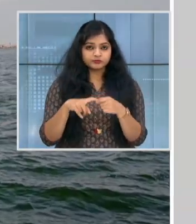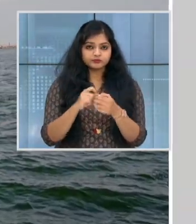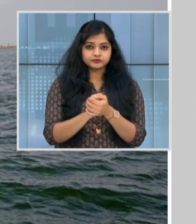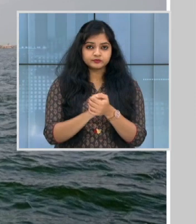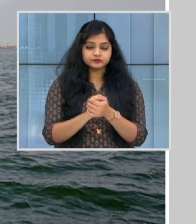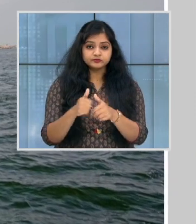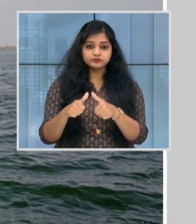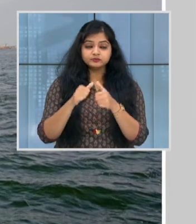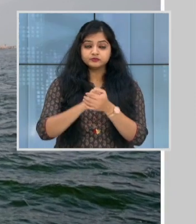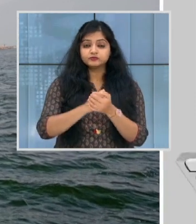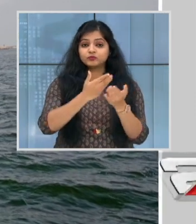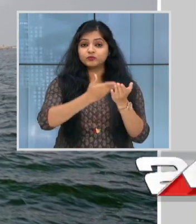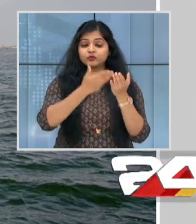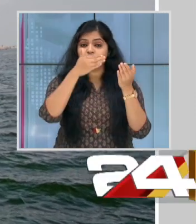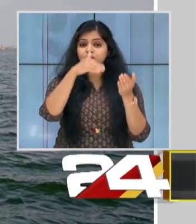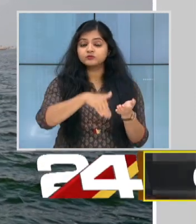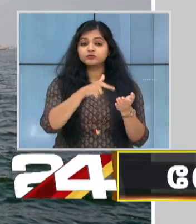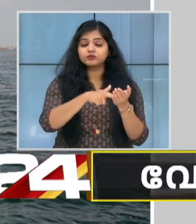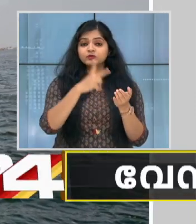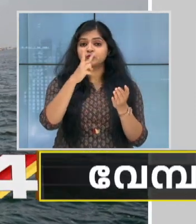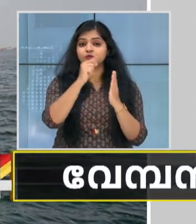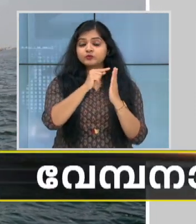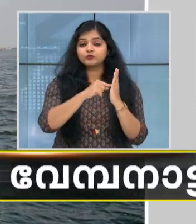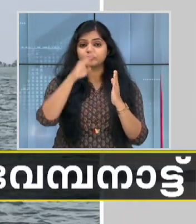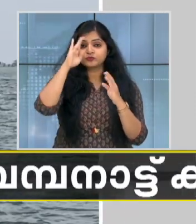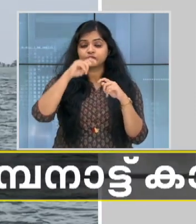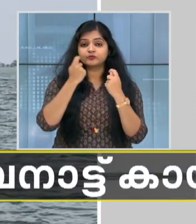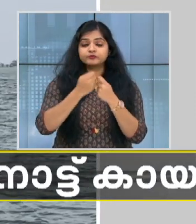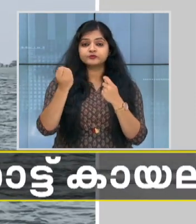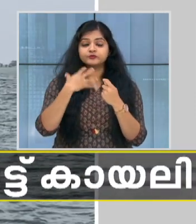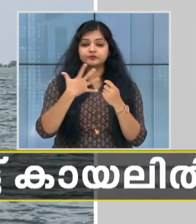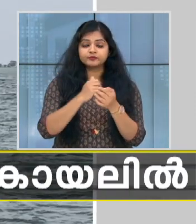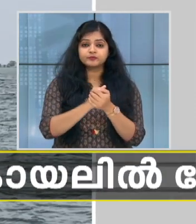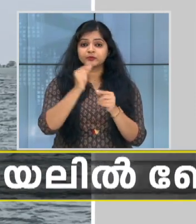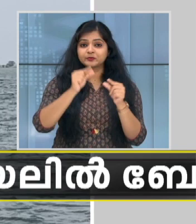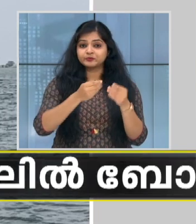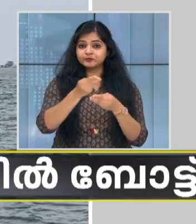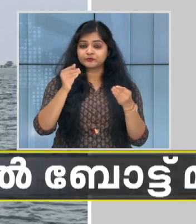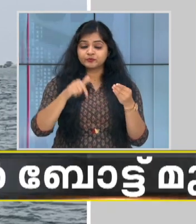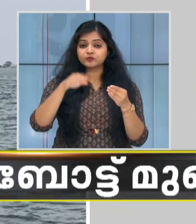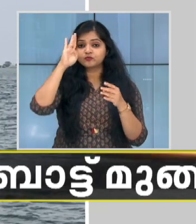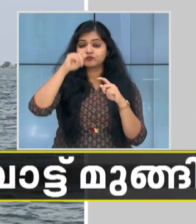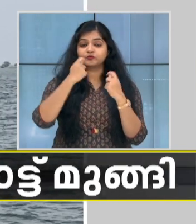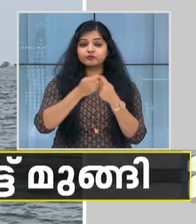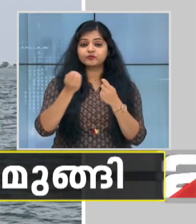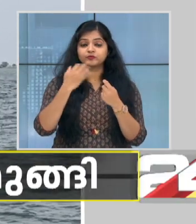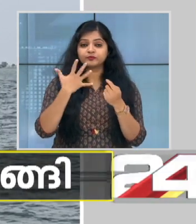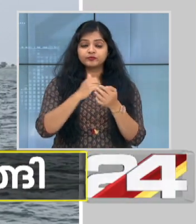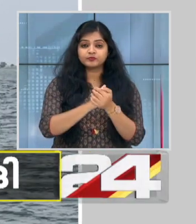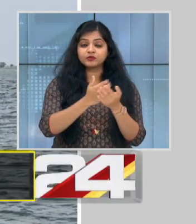മുങ്ങിയതിന് രണ്ട് വാദങ്ങളാണുള്ളത്. ഒന്ന്, പുളിങ്കുന്ന് പോലീസ് പറയുന്ന കാര്യങ്ങൾ, അവിടെയുള്ള ആളുകളും പുളിങ്കുന്ന് പോലീസും പറയുന്നത് ഈ